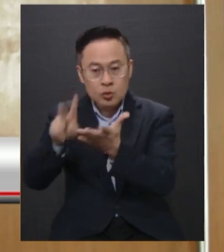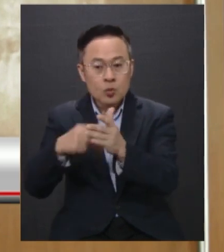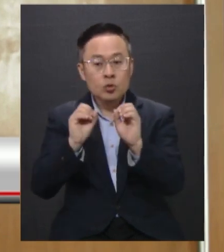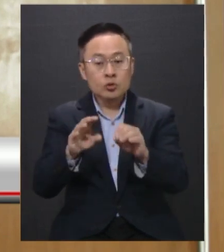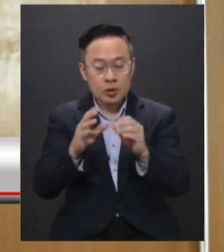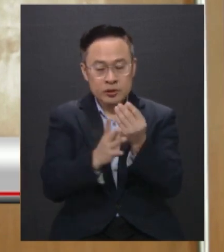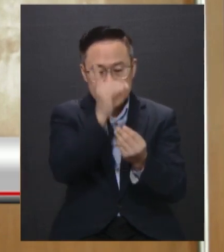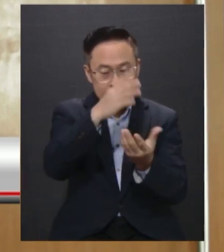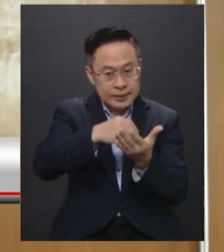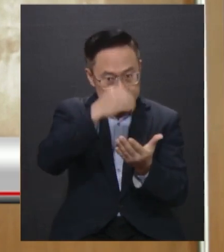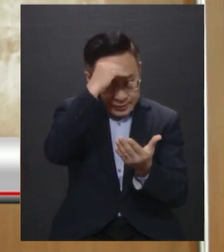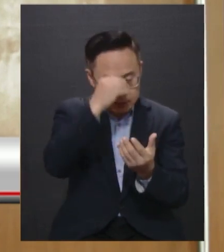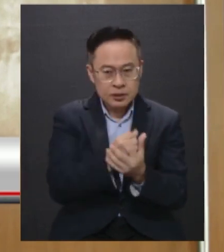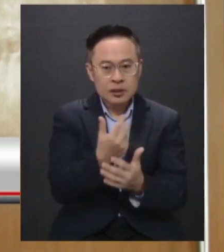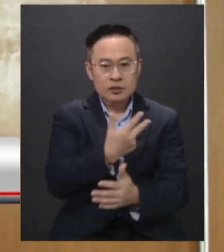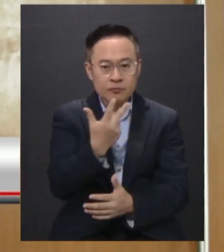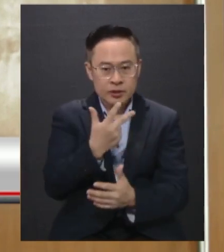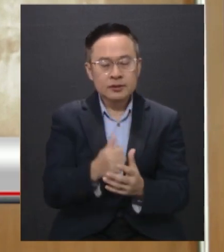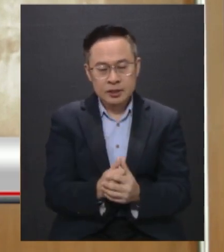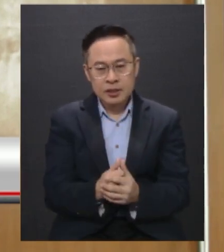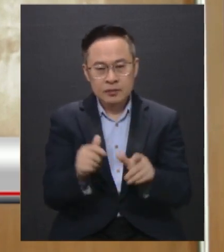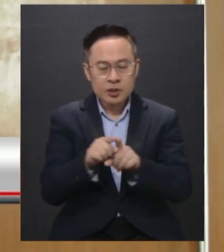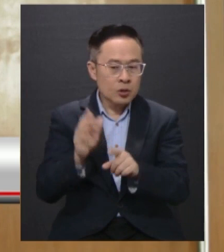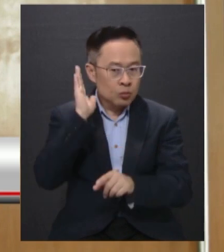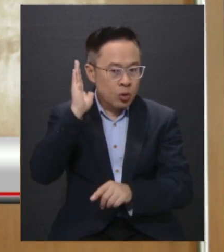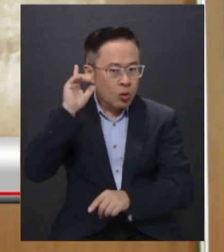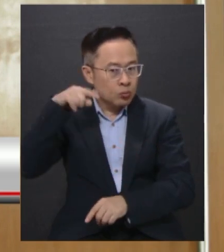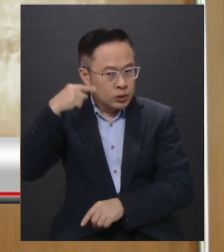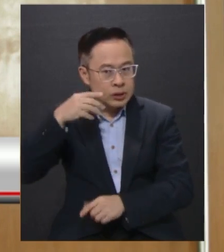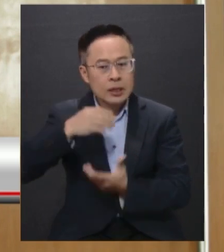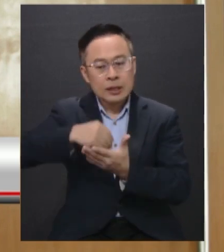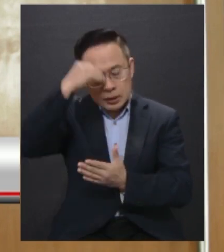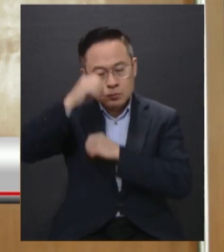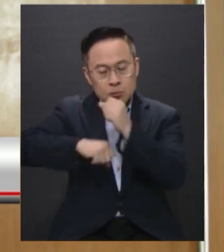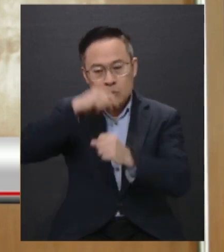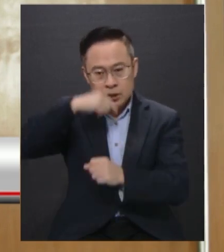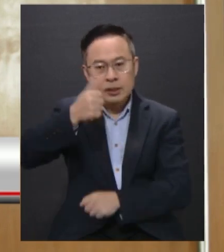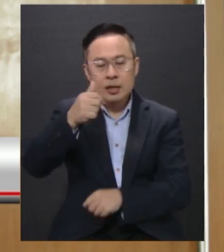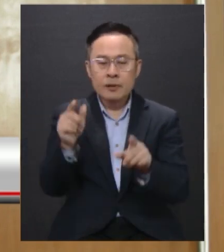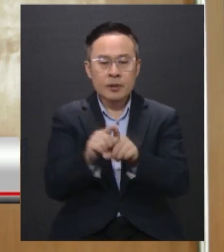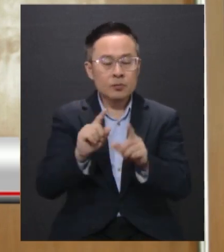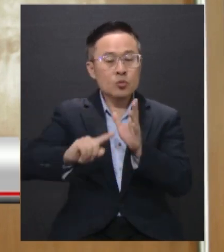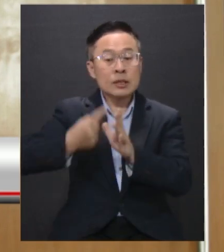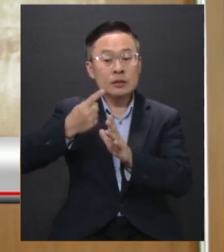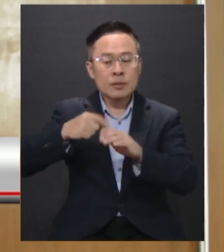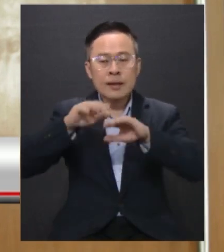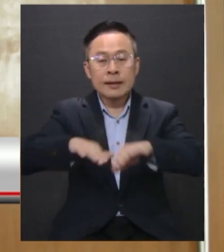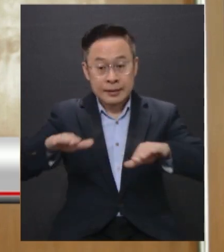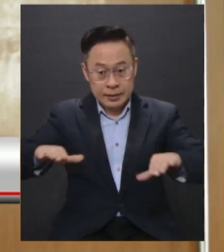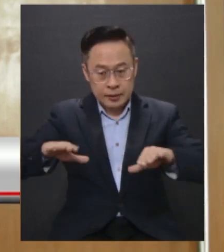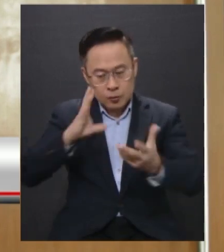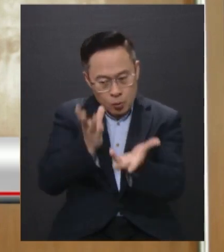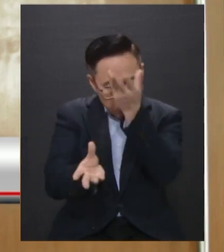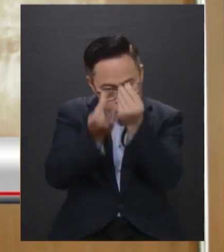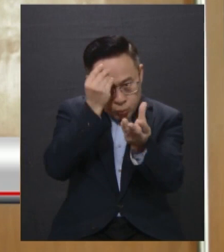ครับที่อยากเรียนผู้หญิงผู้ชายได้หมดนะครับก็หวังว่านี่จะเป็นจุดเริ่มของการที่ให้ทักษะให้สกิล